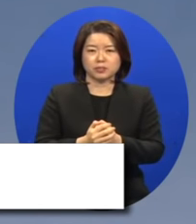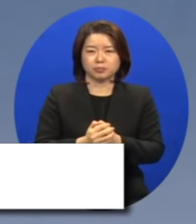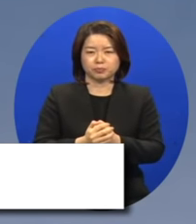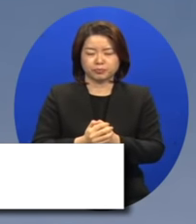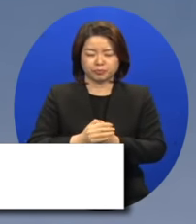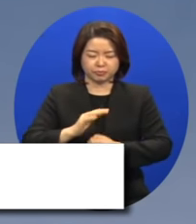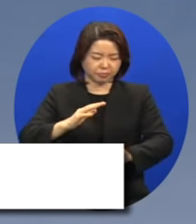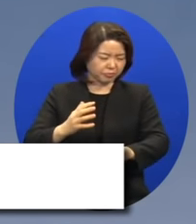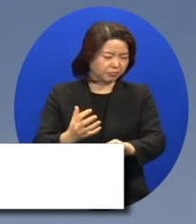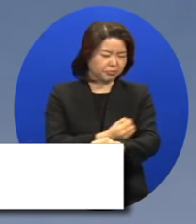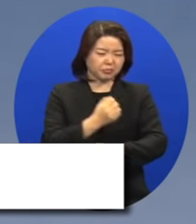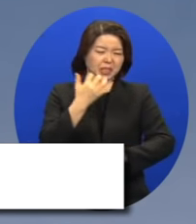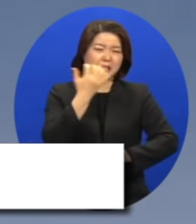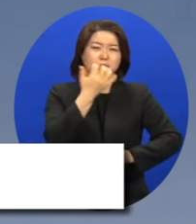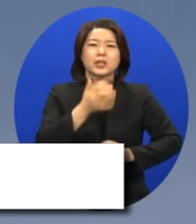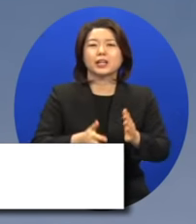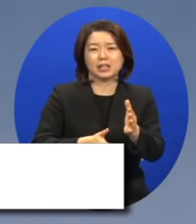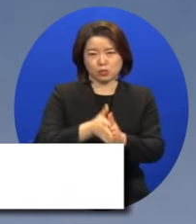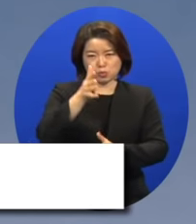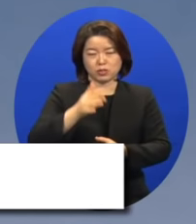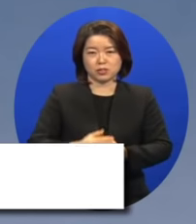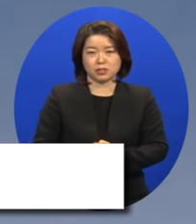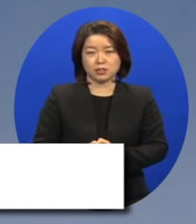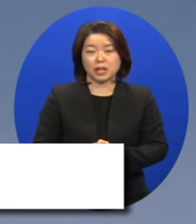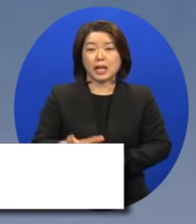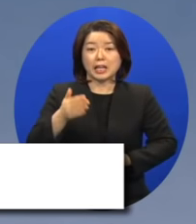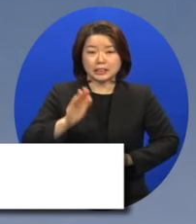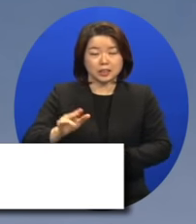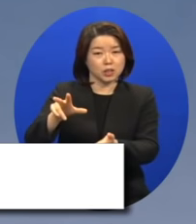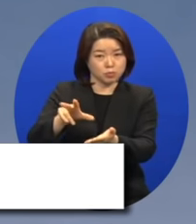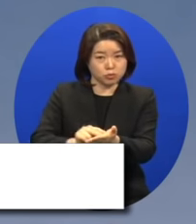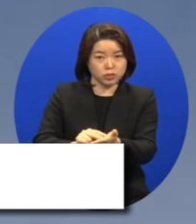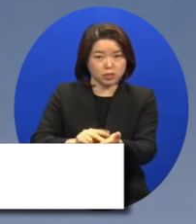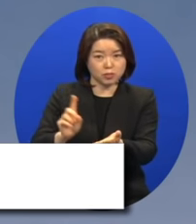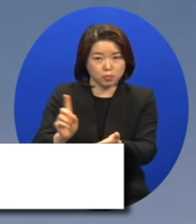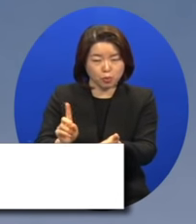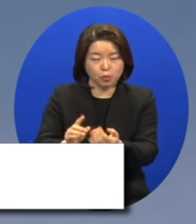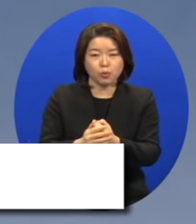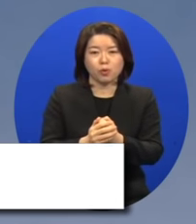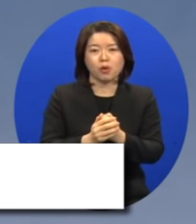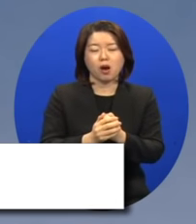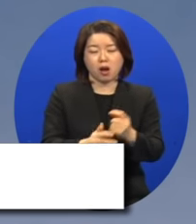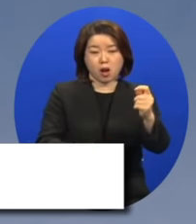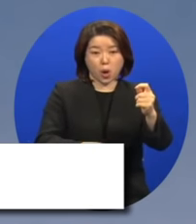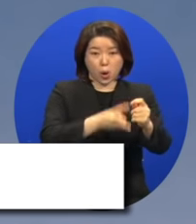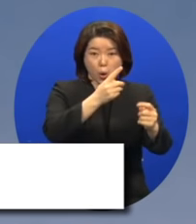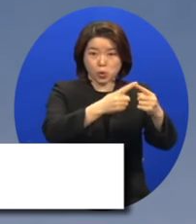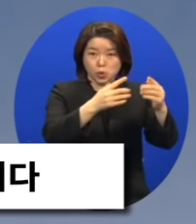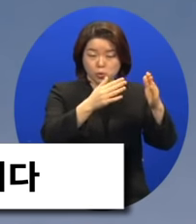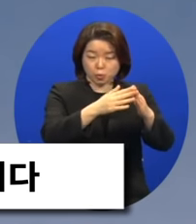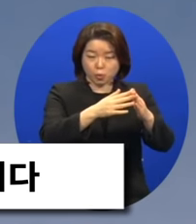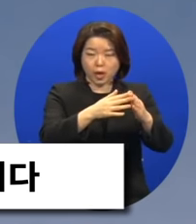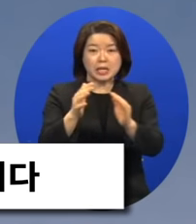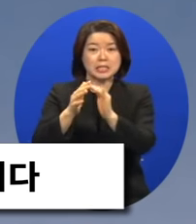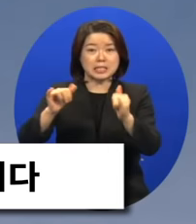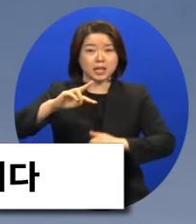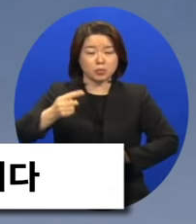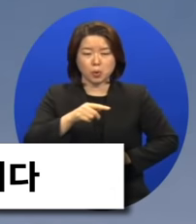고린도는 매우부도덕한도시였습니다.하지만문제는 고린도교회성도들조차